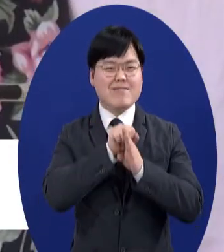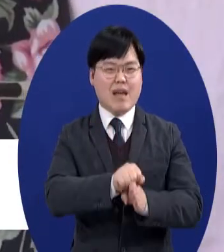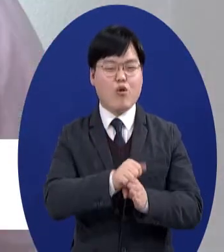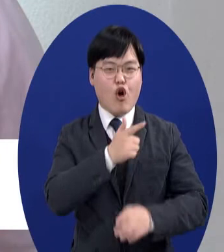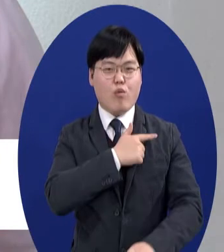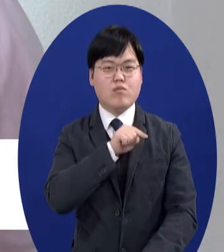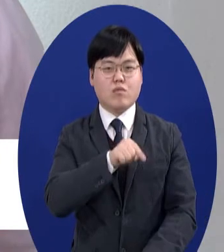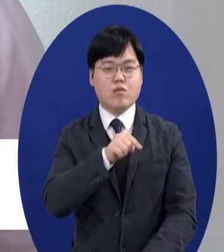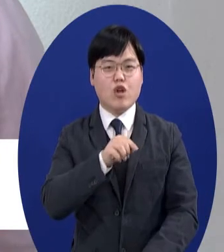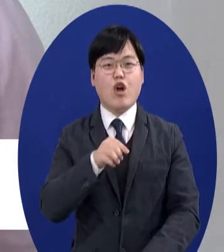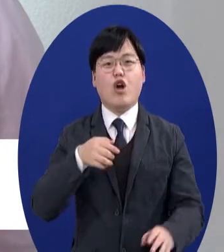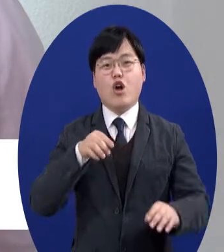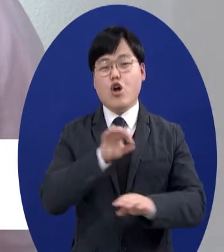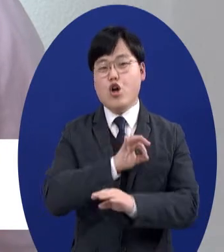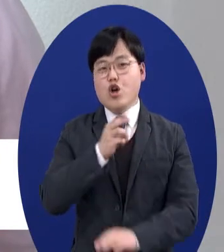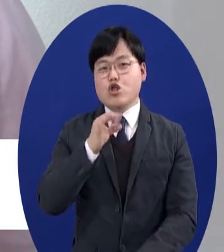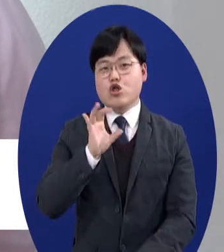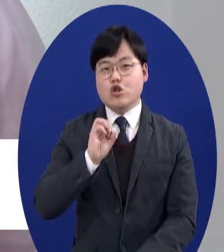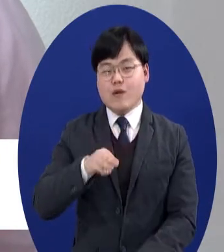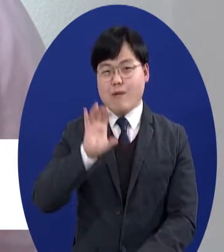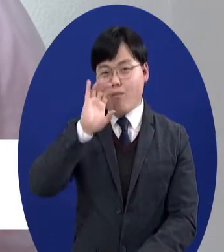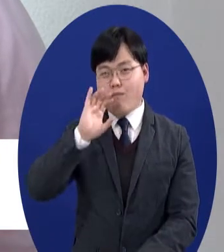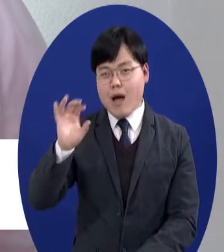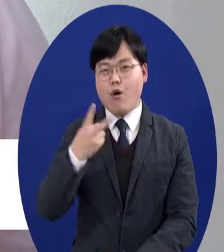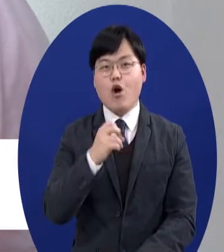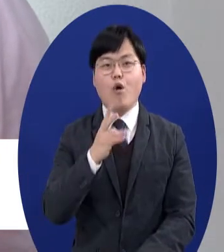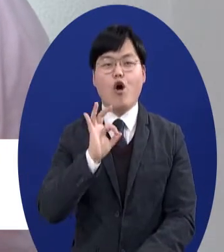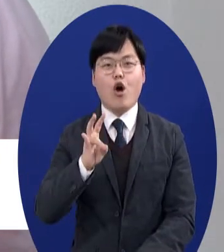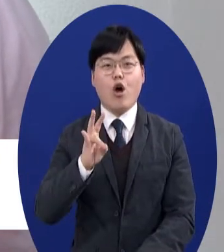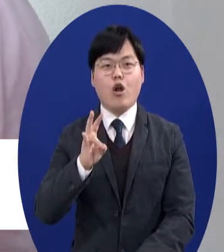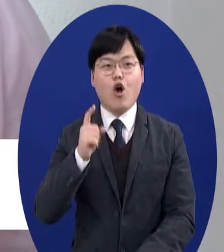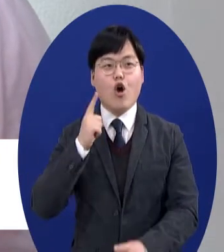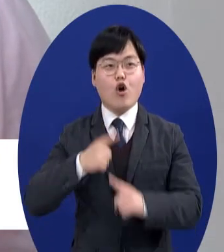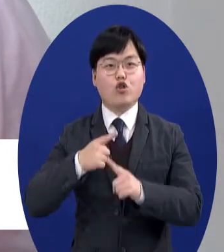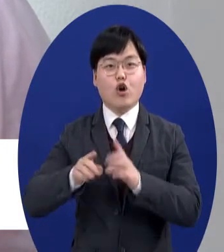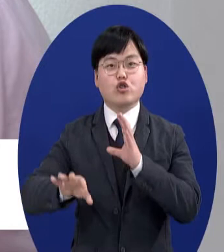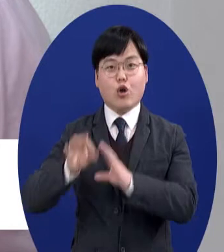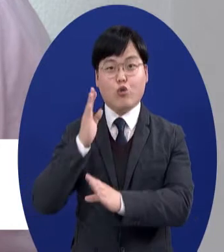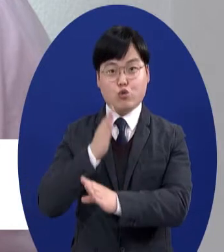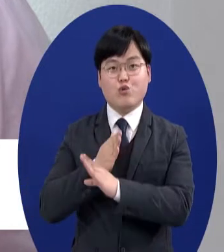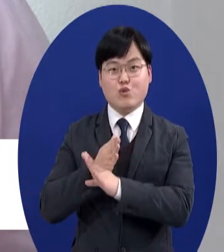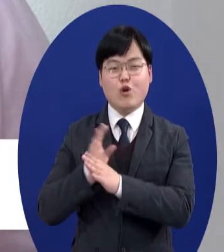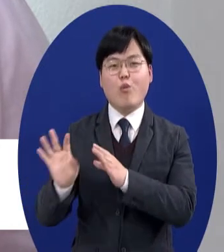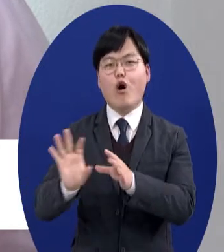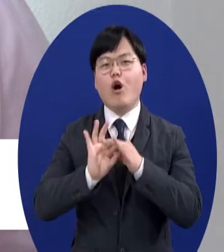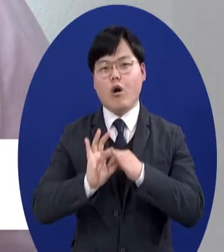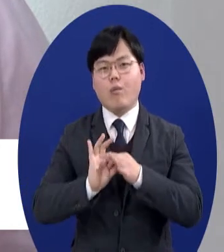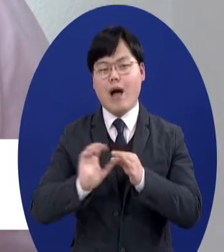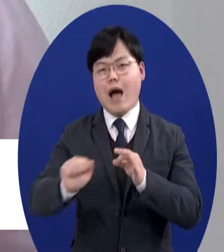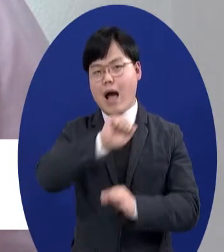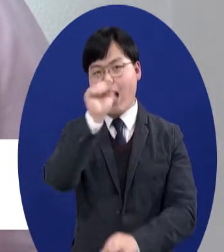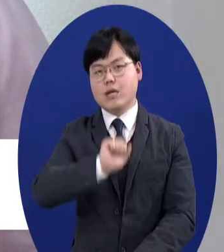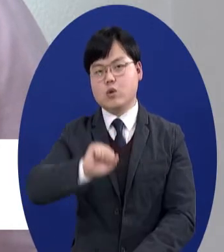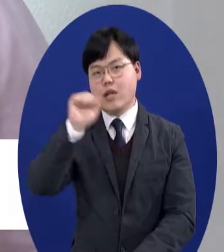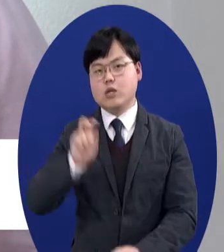Төсөвт байгуулгууд тэгээд дээр нь ялангуяа энэ 2020 онд орон нутгийн сонгуул болсонтой холбоотойгоор бас нөлөөдгөө асуудал нь энэ